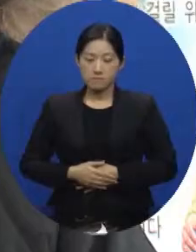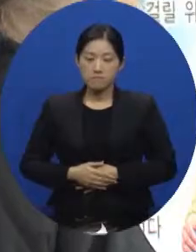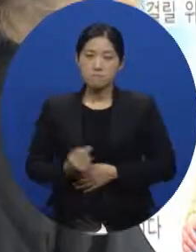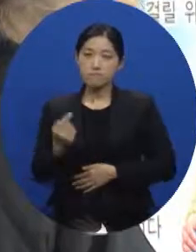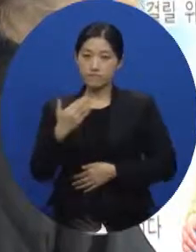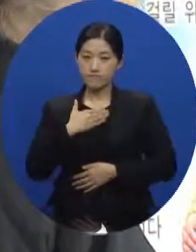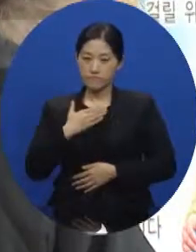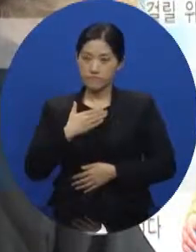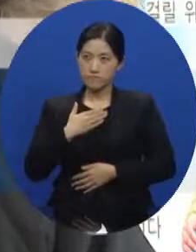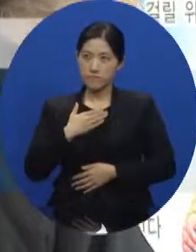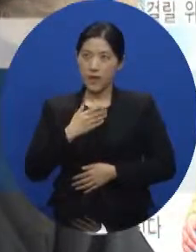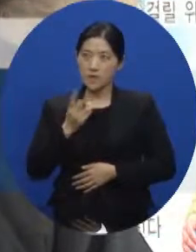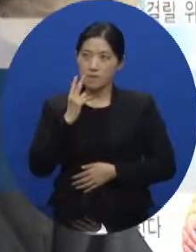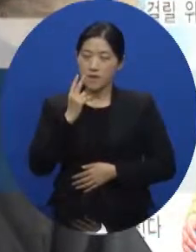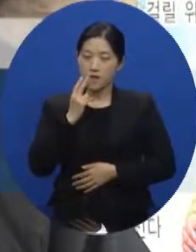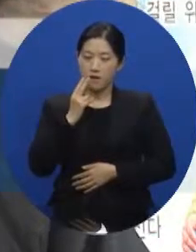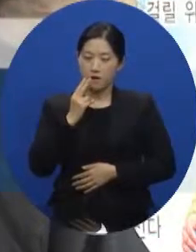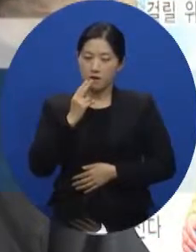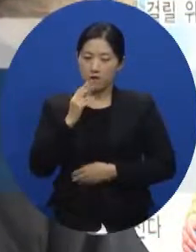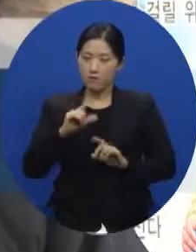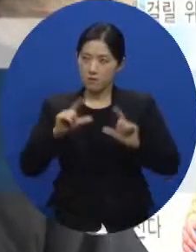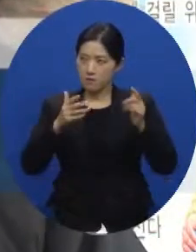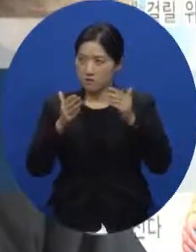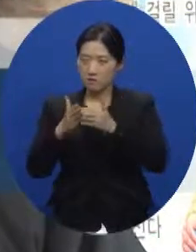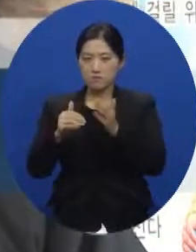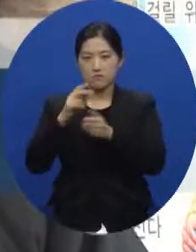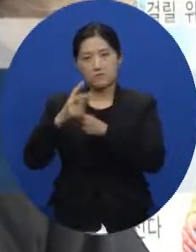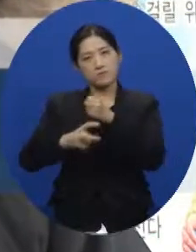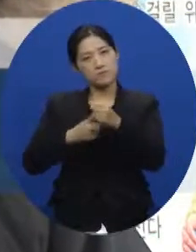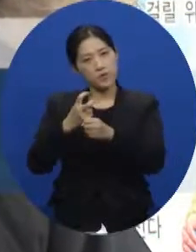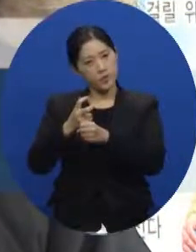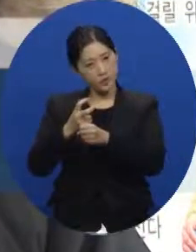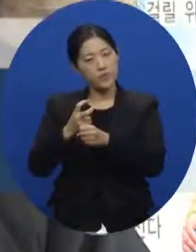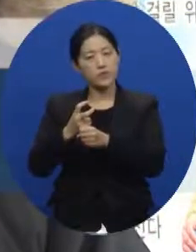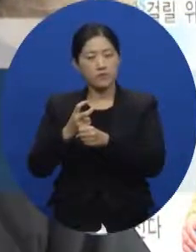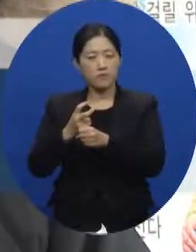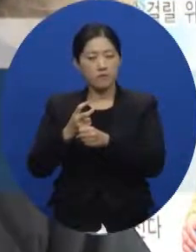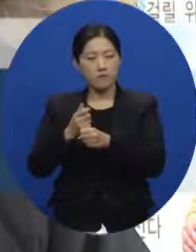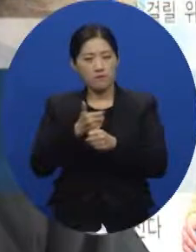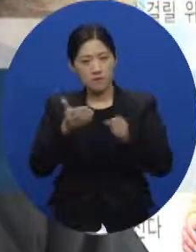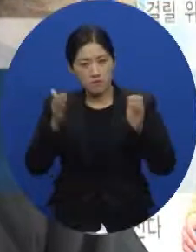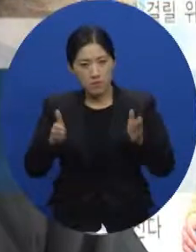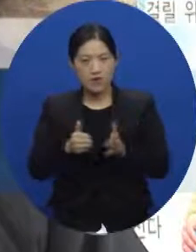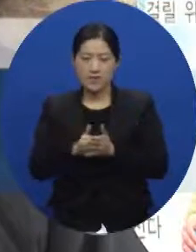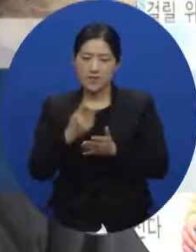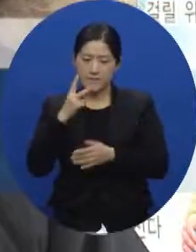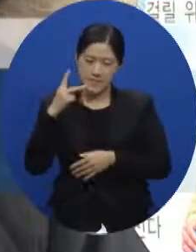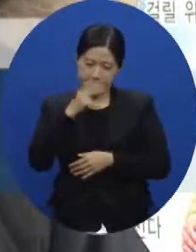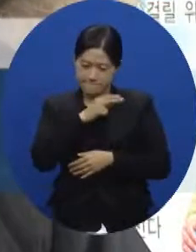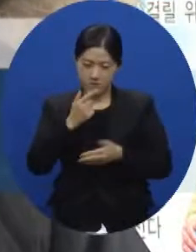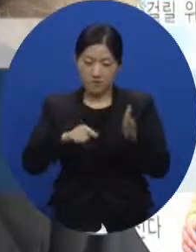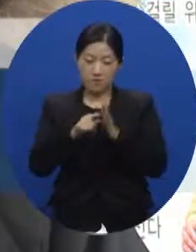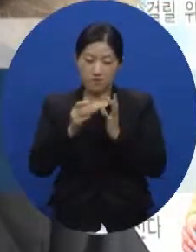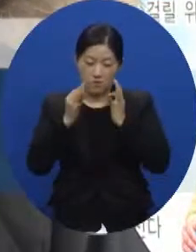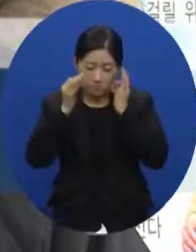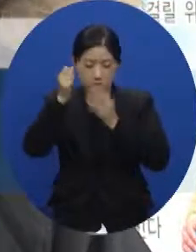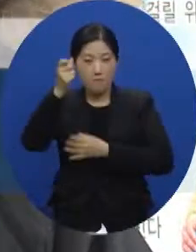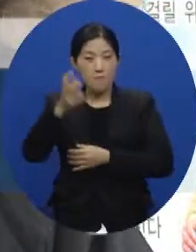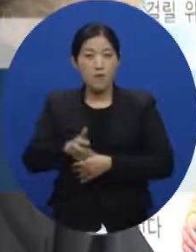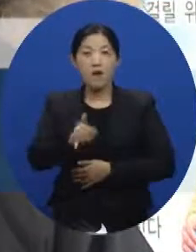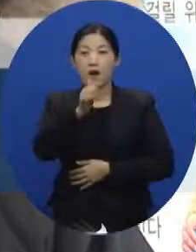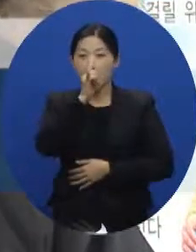제가 올해로 담배를 한 20년 정도 피웠었는데요. 그동안 이제 금연을 하기 위해서 노력을 많이